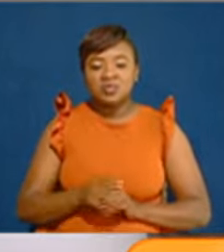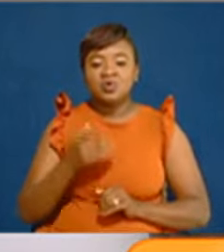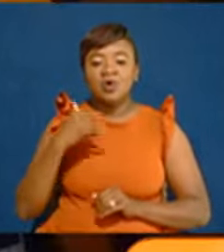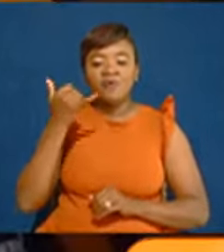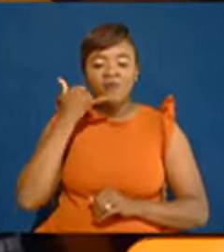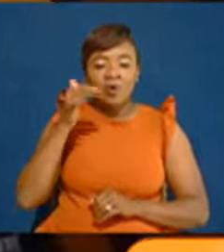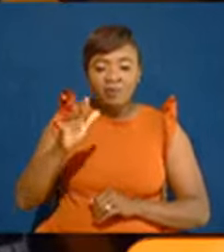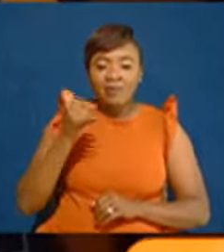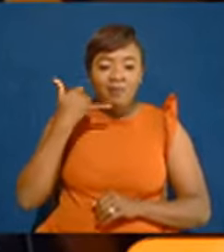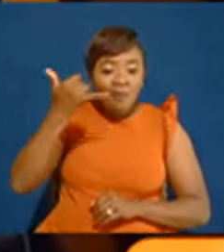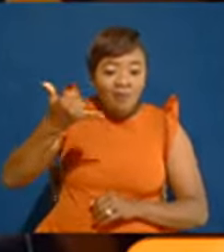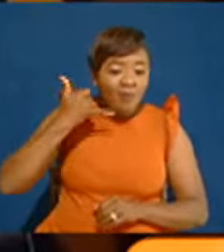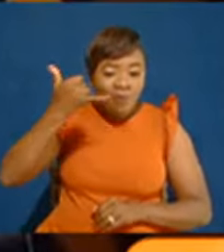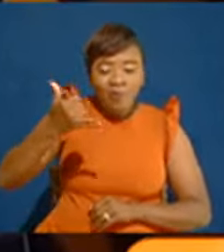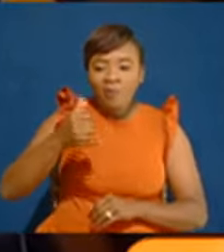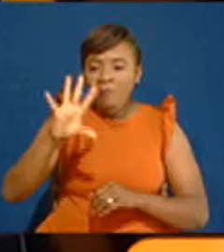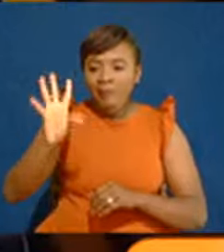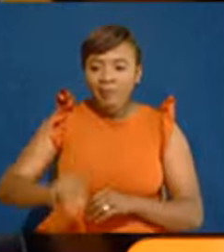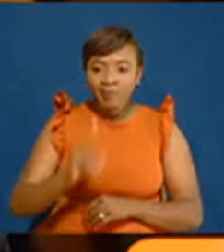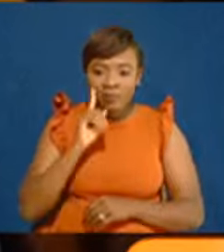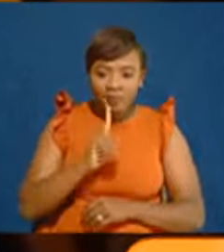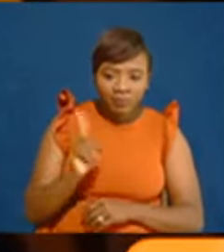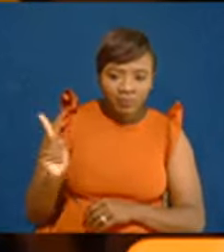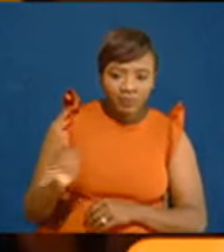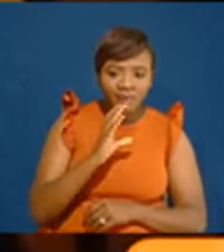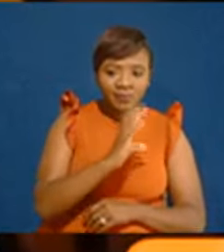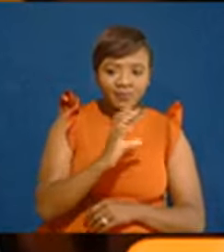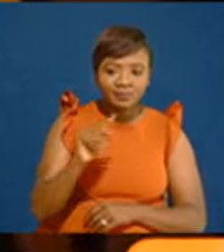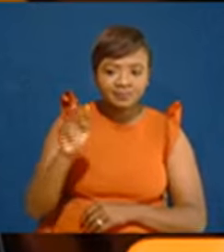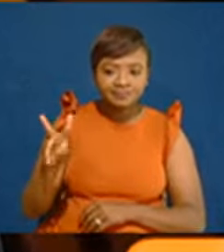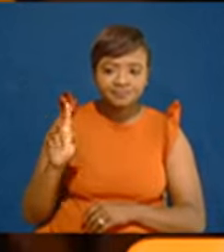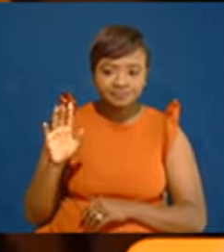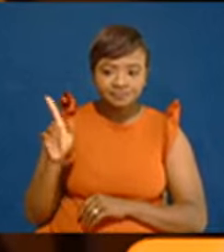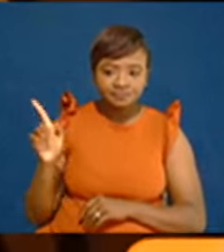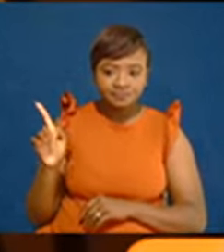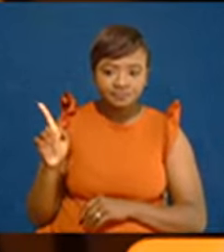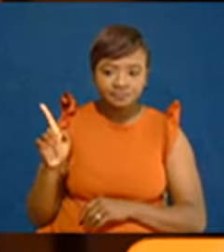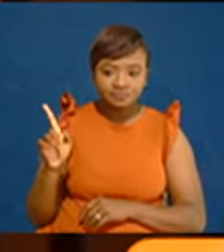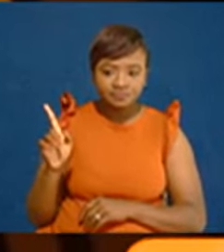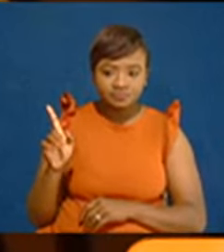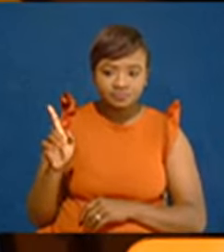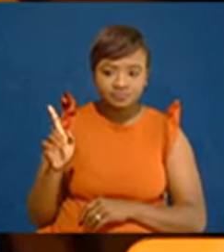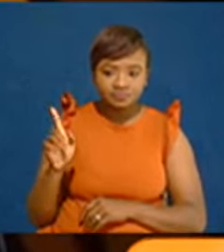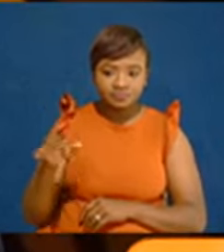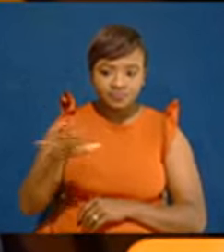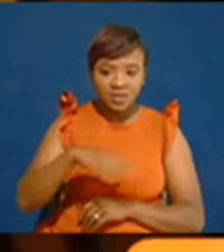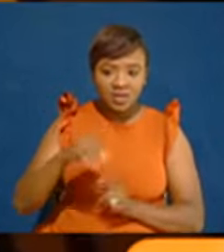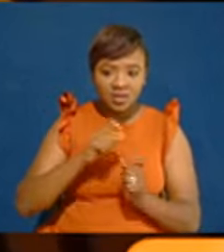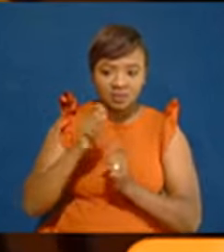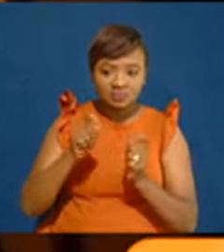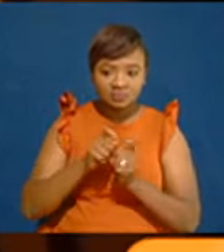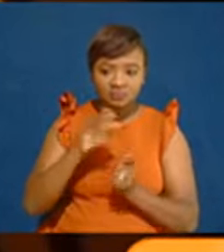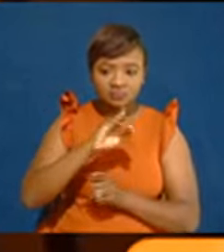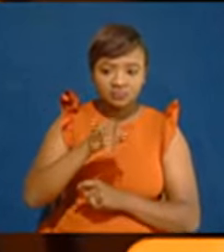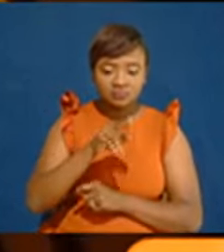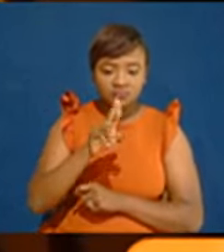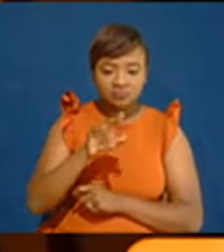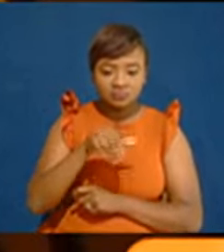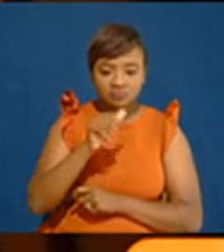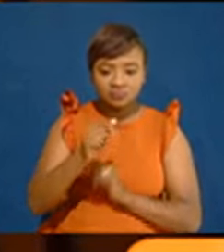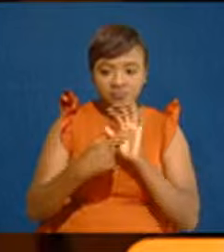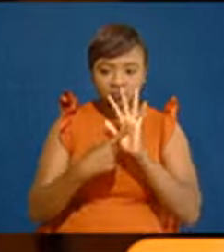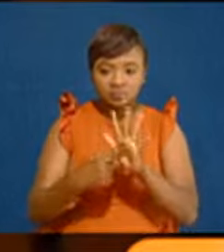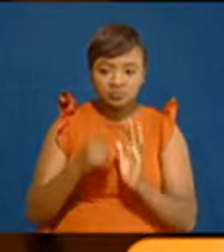in any way. Picha za CCTV kutoka sehemu ya burudani kwenye barabara ya Kenyatta eneo la Juja zinaonyesha